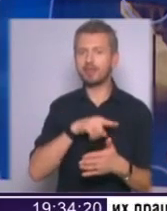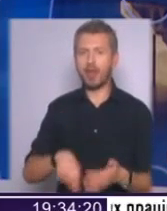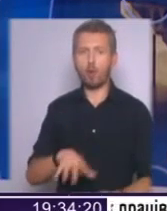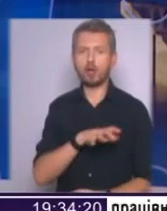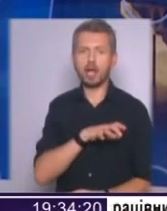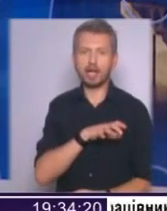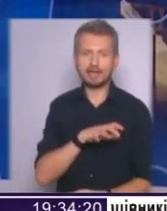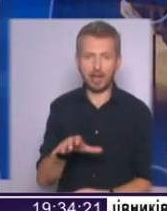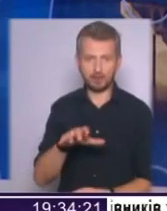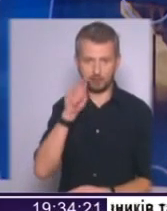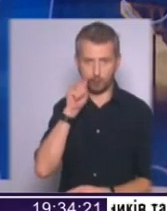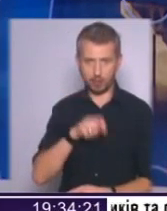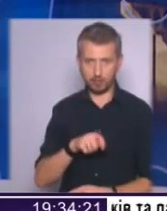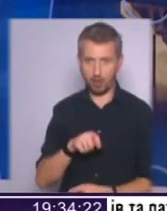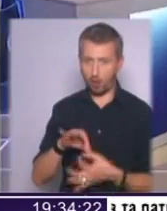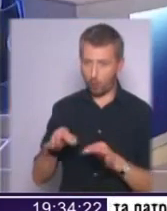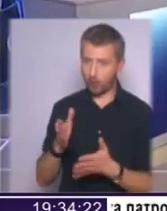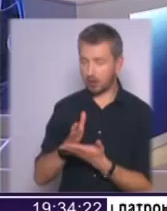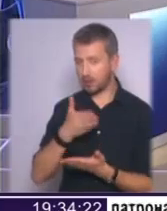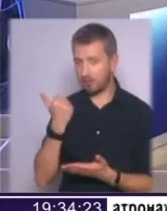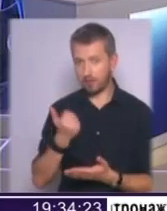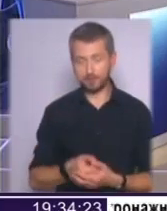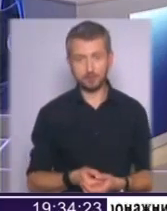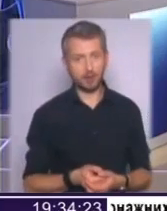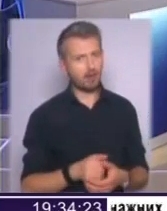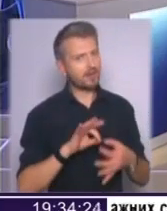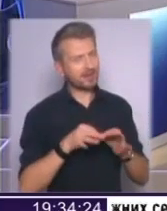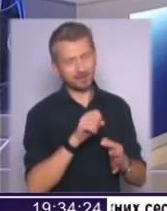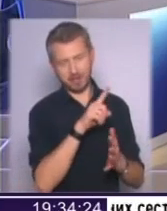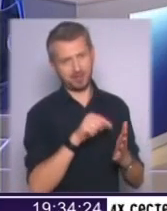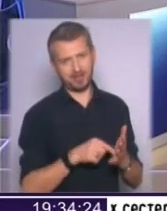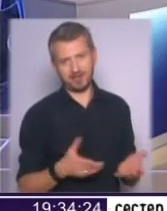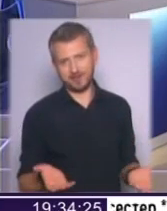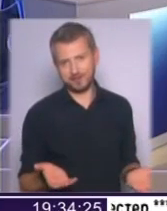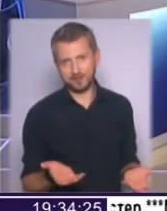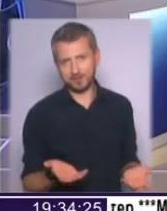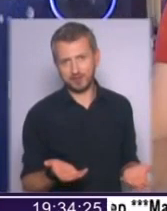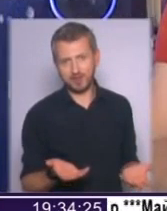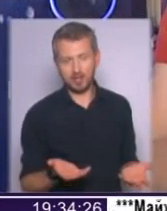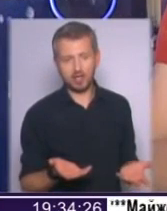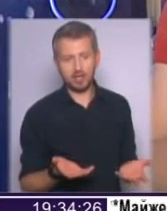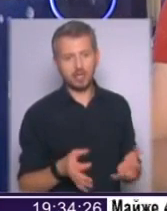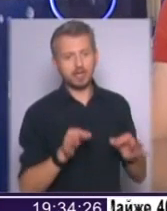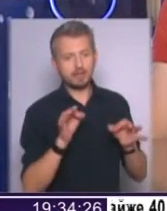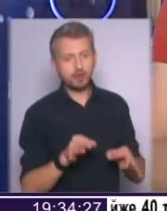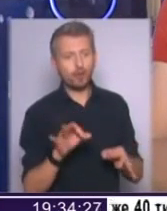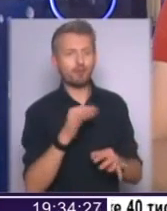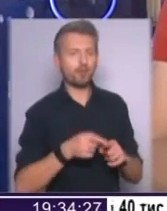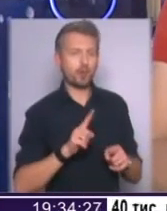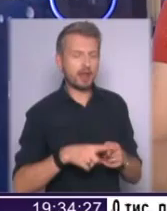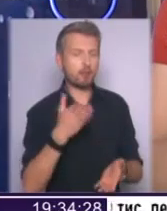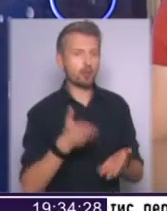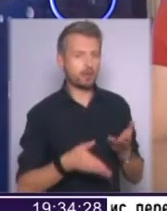Чи є тут логіка? Знову таки, складне питання. Тобто, звісно, про це можливо легко